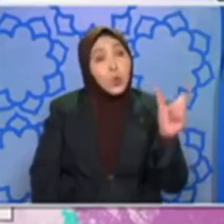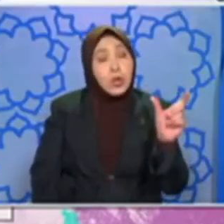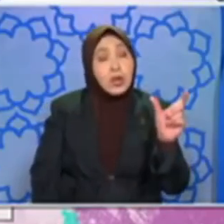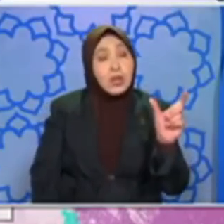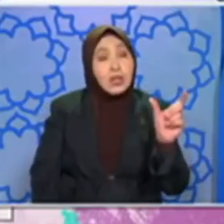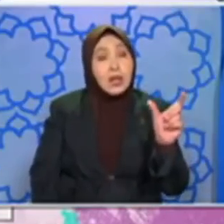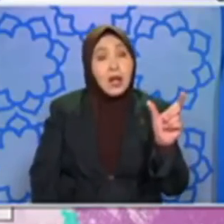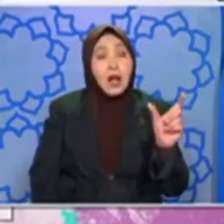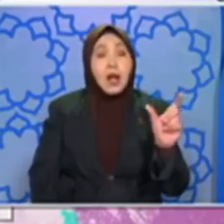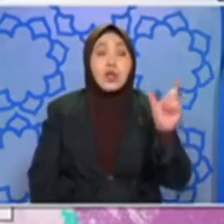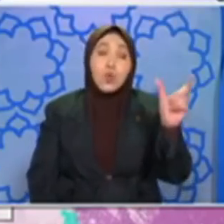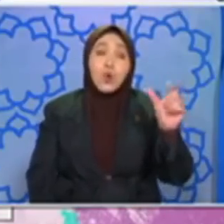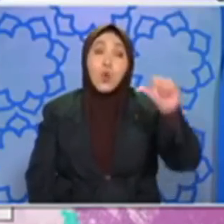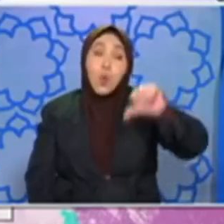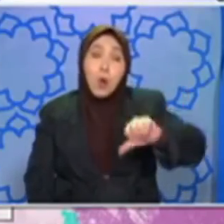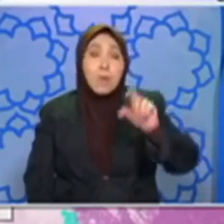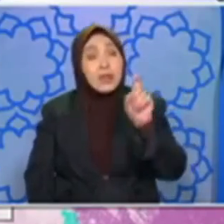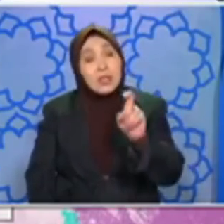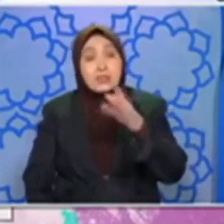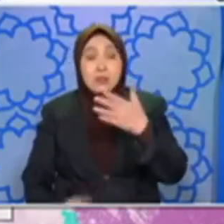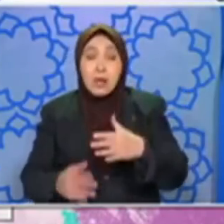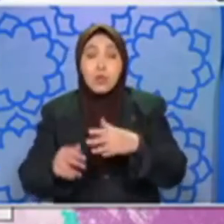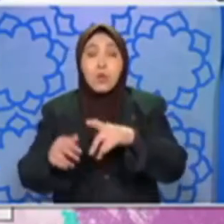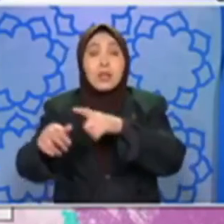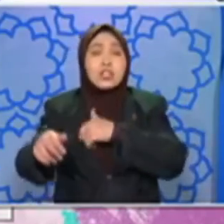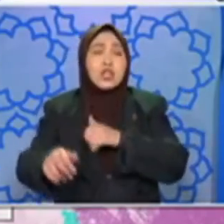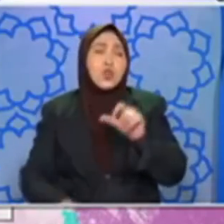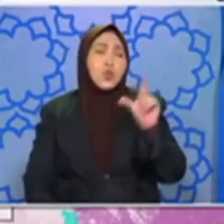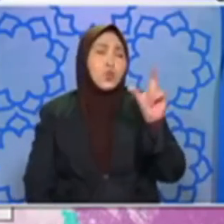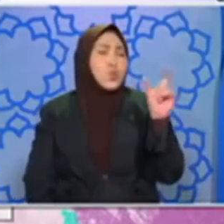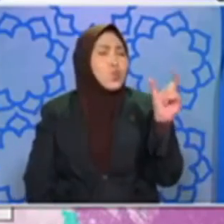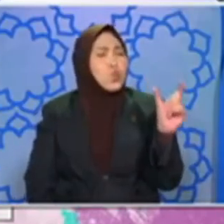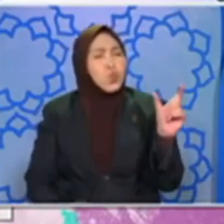tu waw mati selepas tu kan, dibaca panjang.